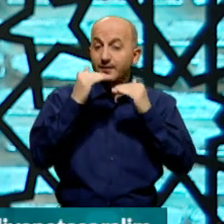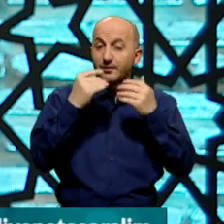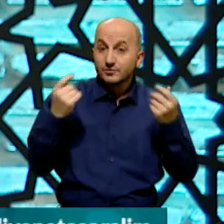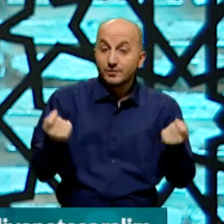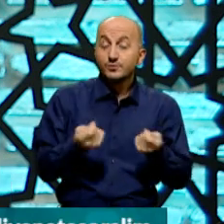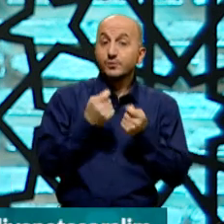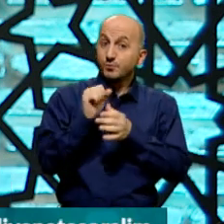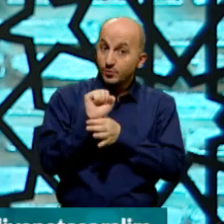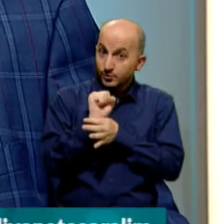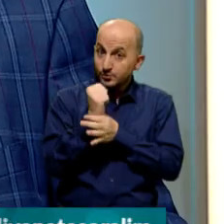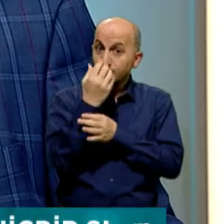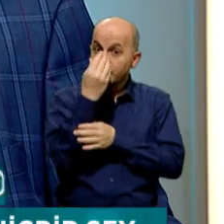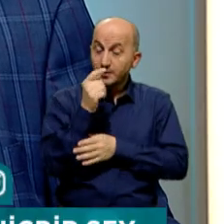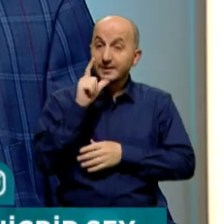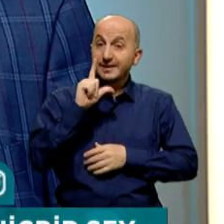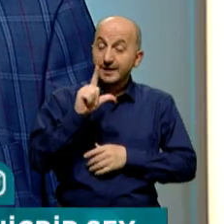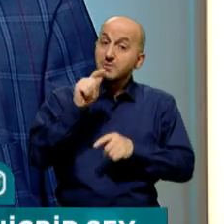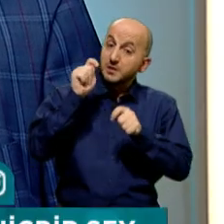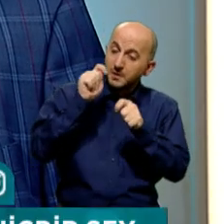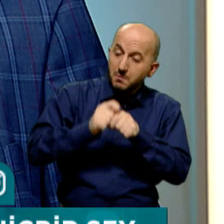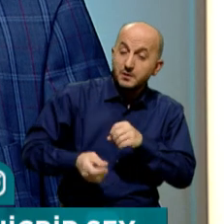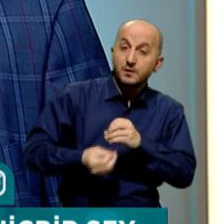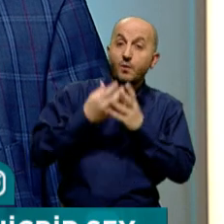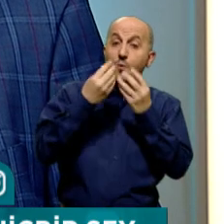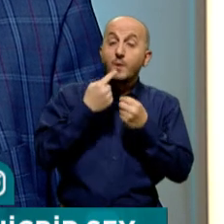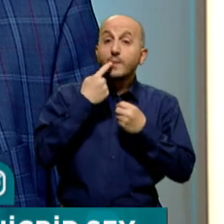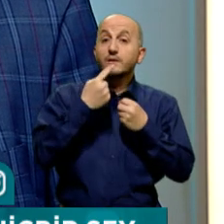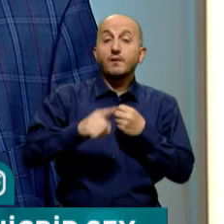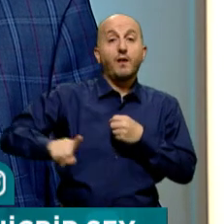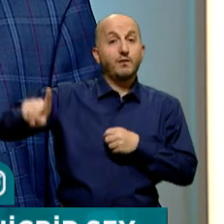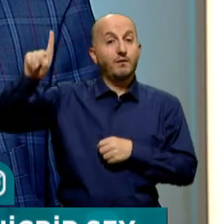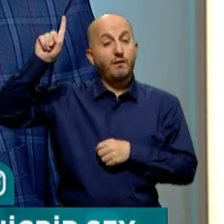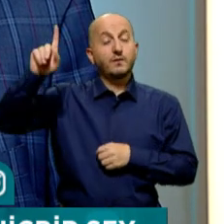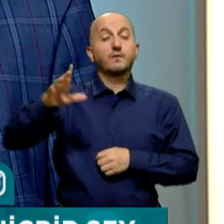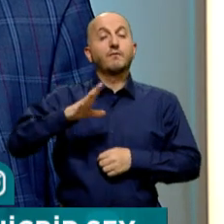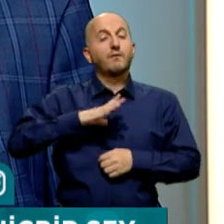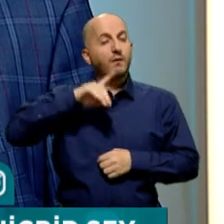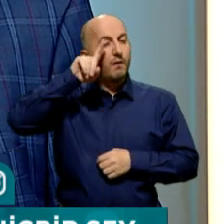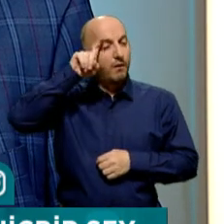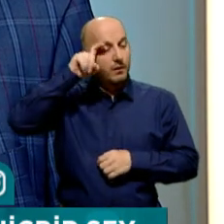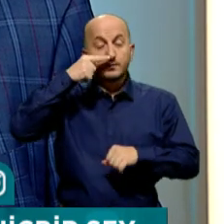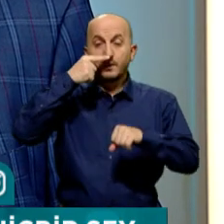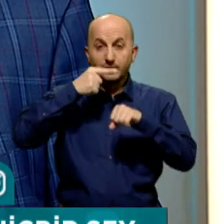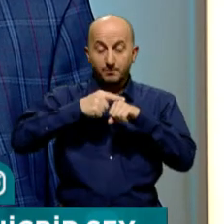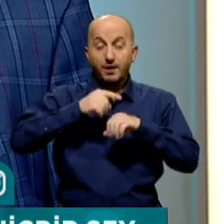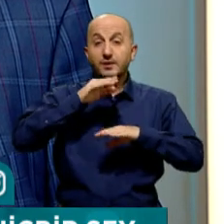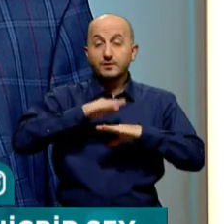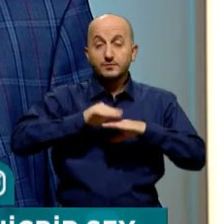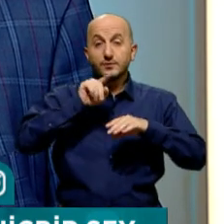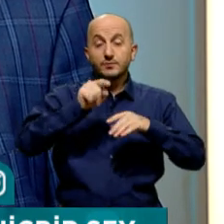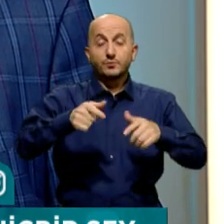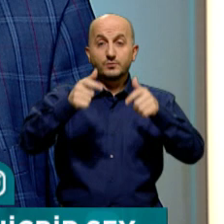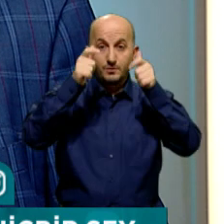ustası olmalı diyecek, bir yapanı, bir yaratanı olmalı diyecek ve Allah'ın varlığına aklıyla iman edecektir. Bundan